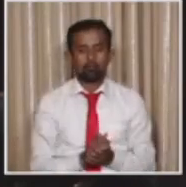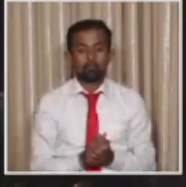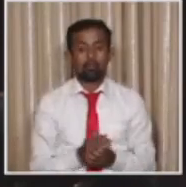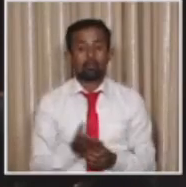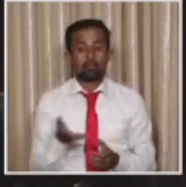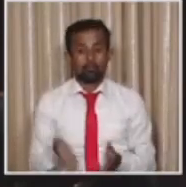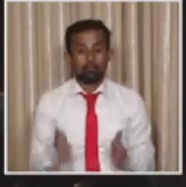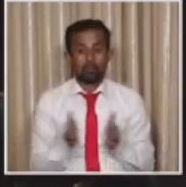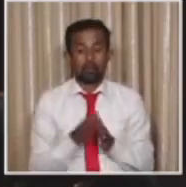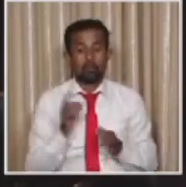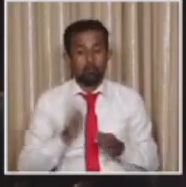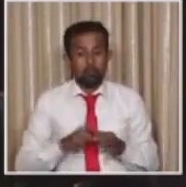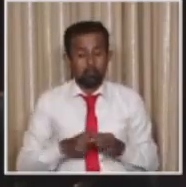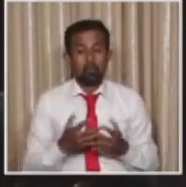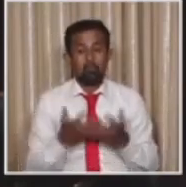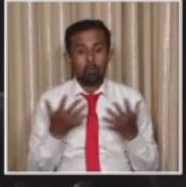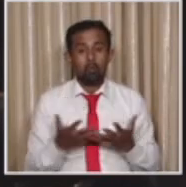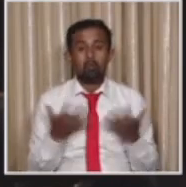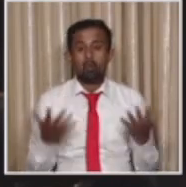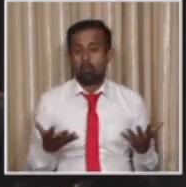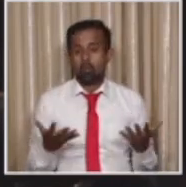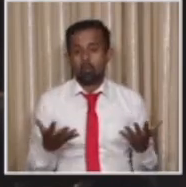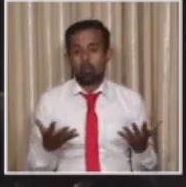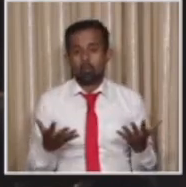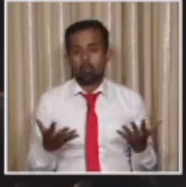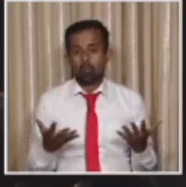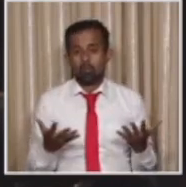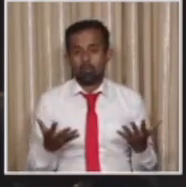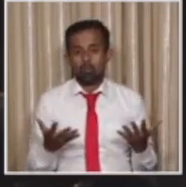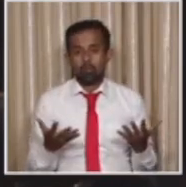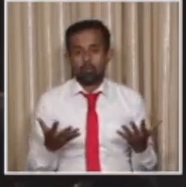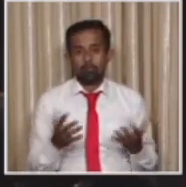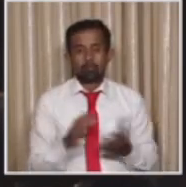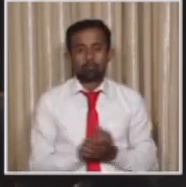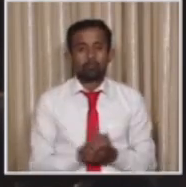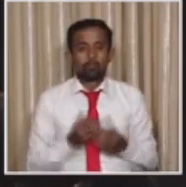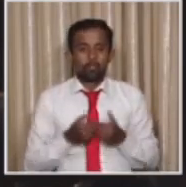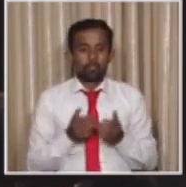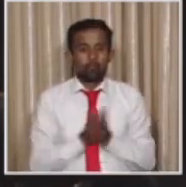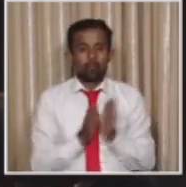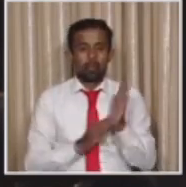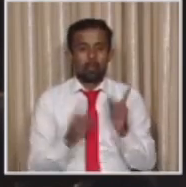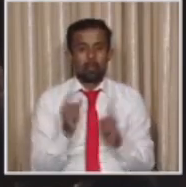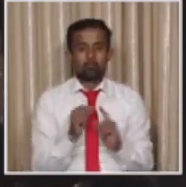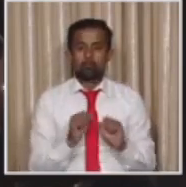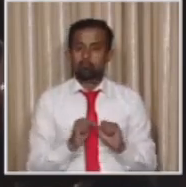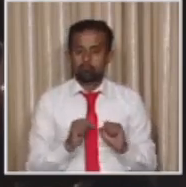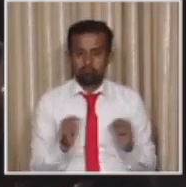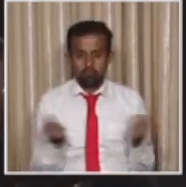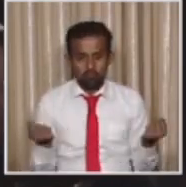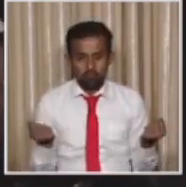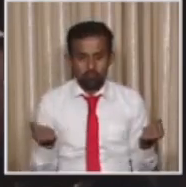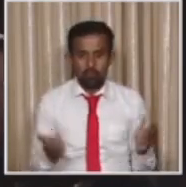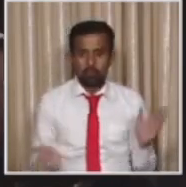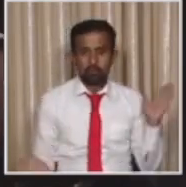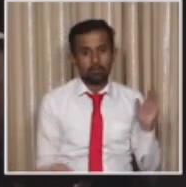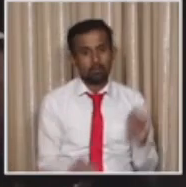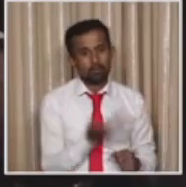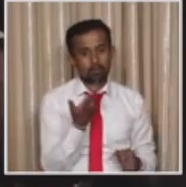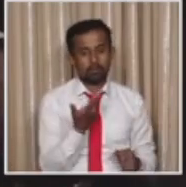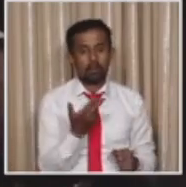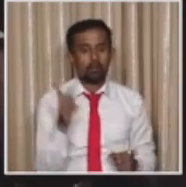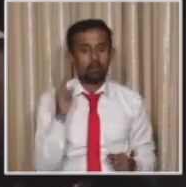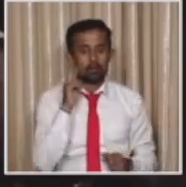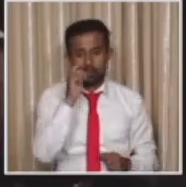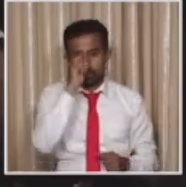තමයි මේ ප්‍රශ්න ගණනාවක් ආවේ. මොකද හේතුව දැන් මේ Tamanට අමතිකමක් නැතුව ගිහිල්ලා රයිලික්